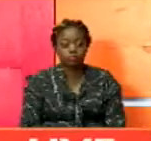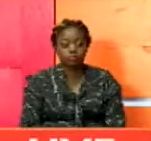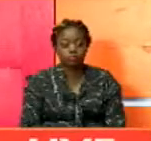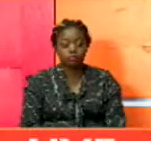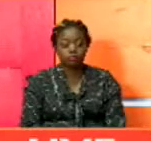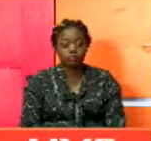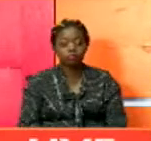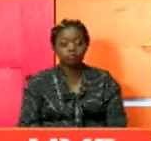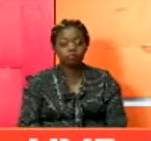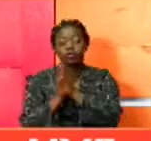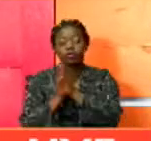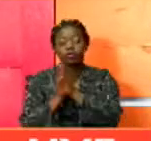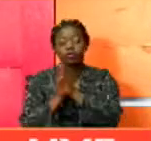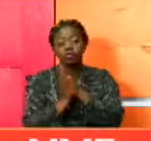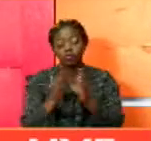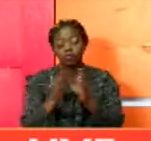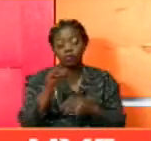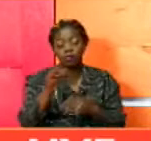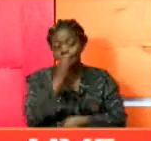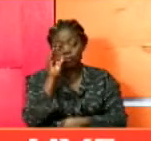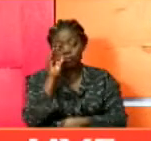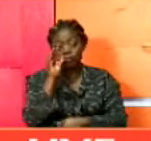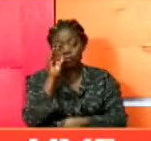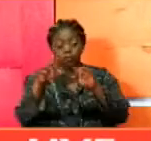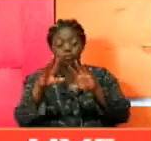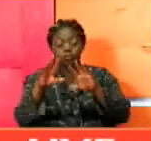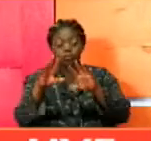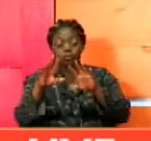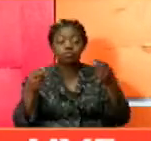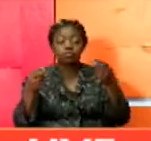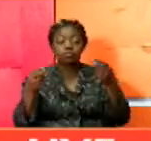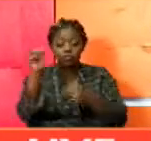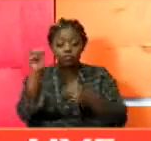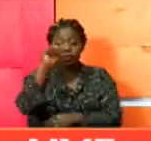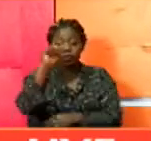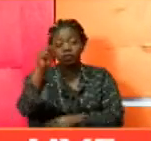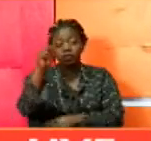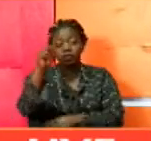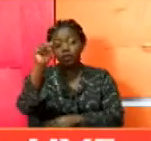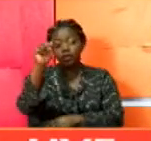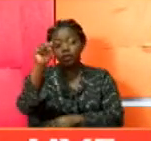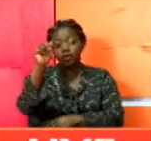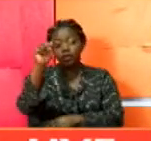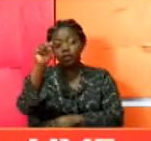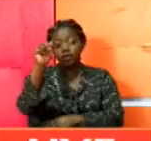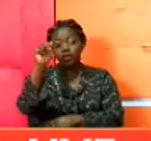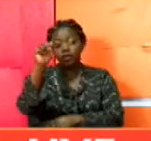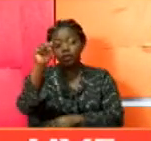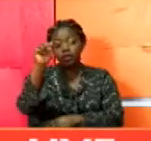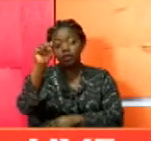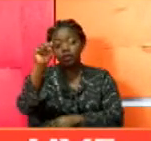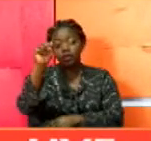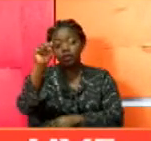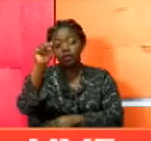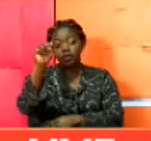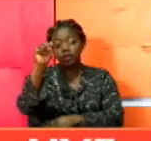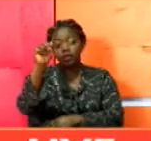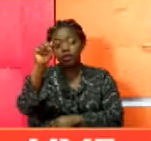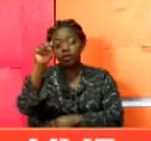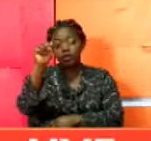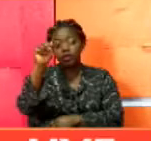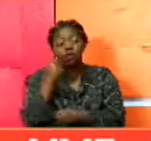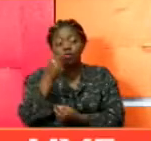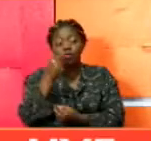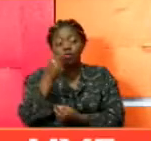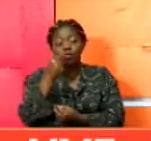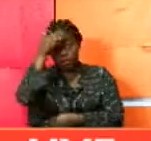Ate mu mbozi yaffe ey'ekisiibo olwaleero tukuleetedde Sheikh Tirazia Namakula ng'akusomesa kuvunaanyizibwa bw'omukyala